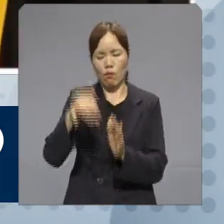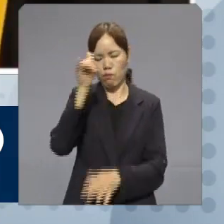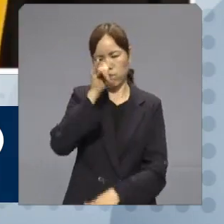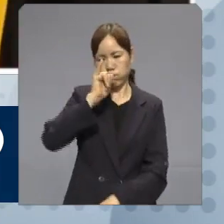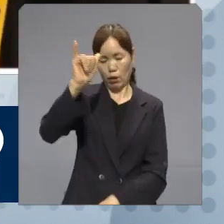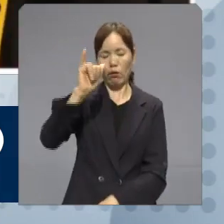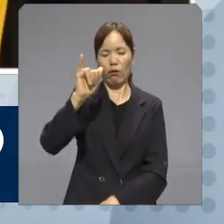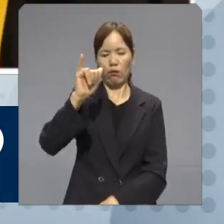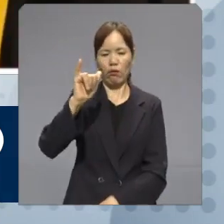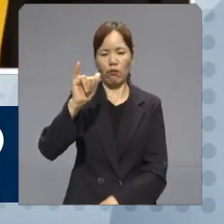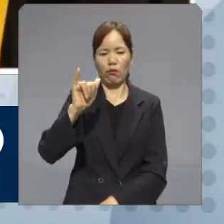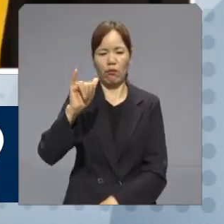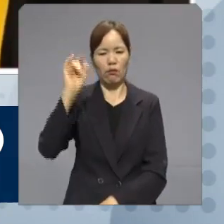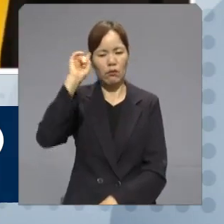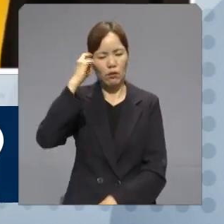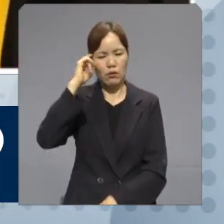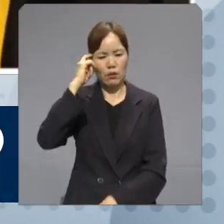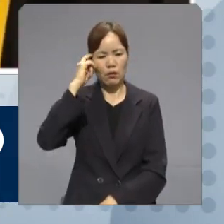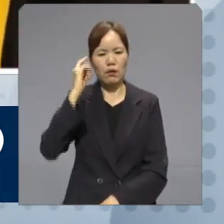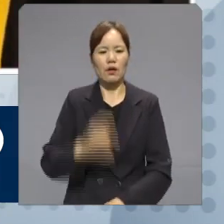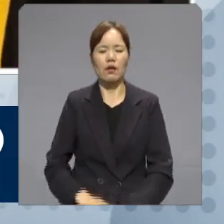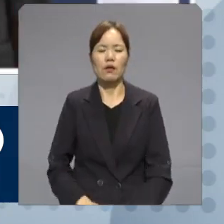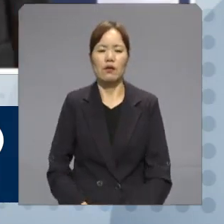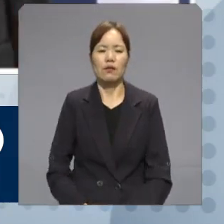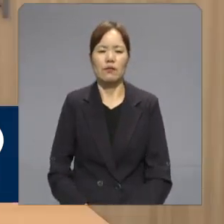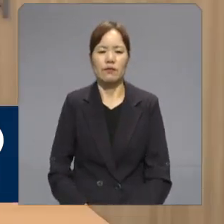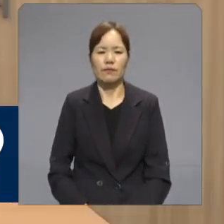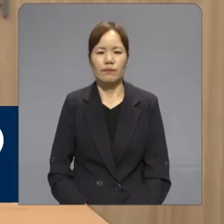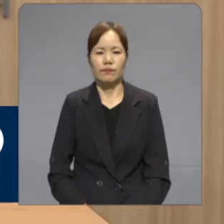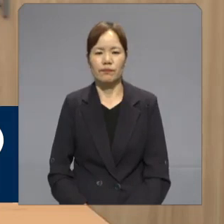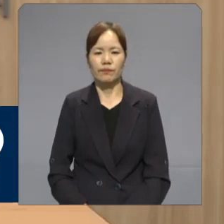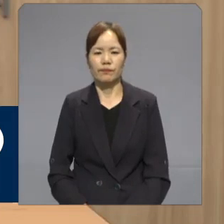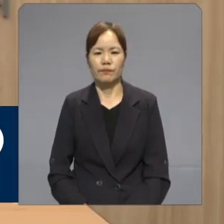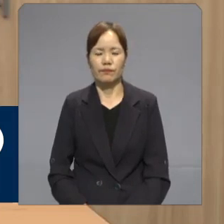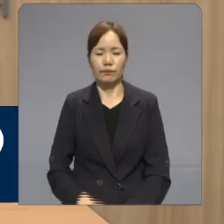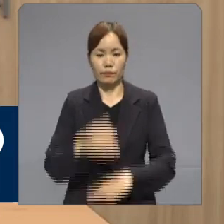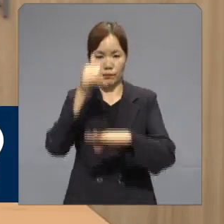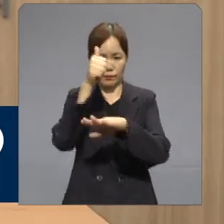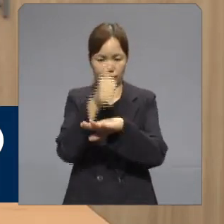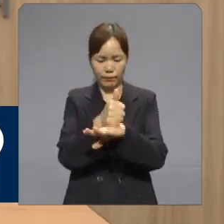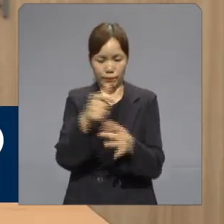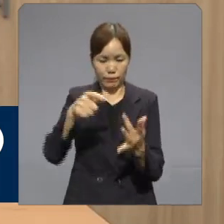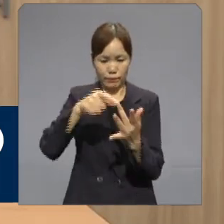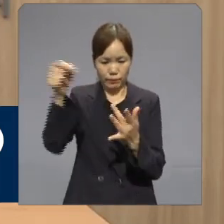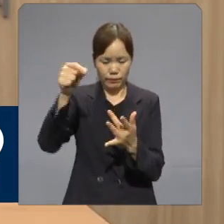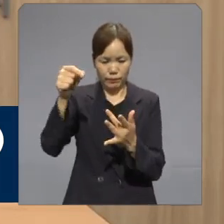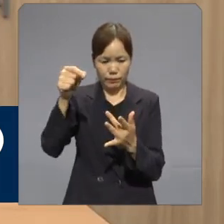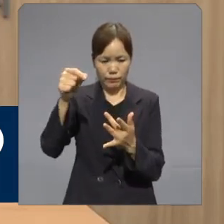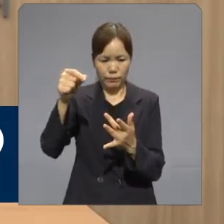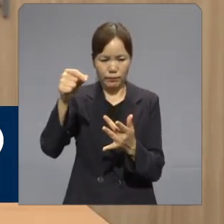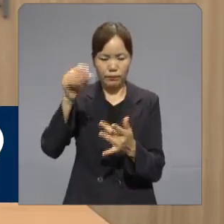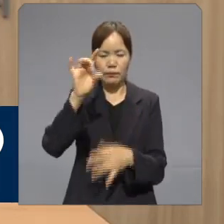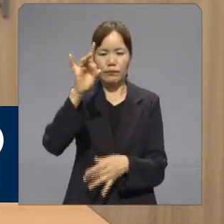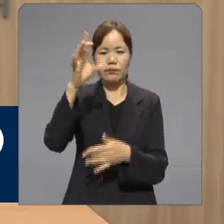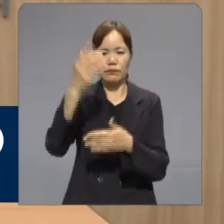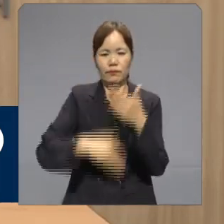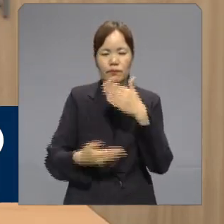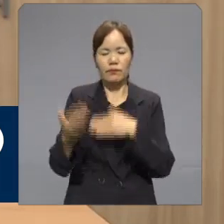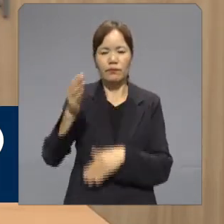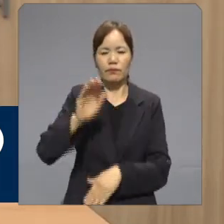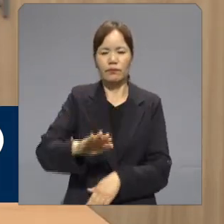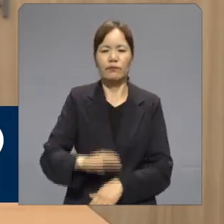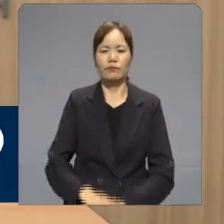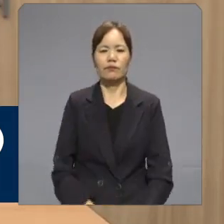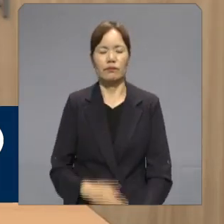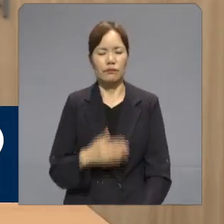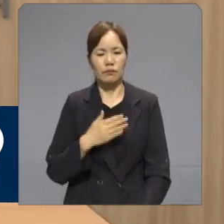인천 경쟁력이 있다 하는 부분은 명확합니다 이제 마지막 선정 단계를 남겨 놓고 있는데 저는